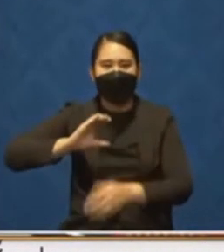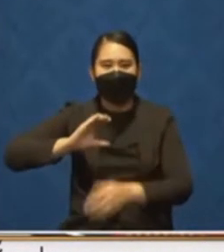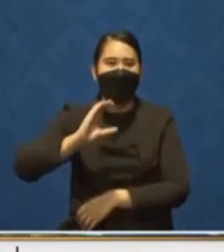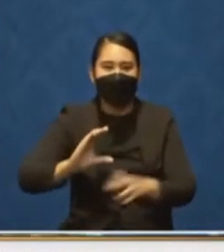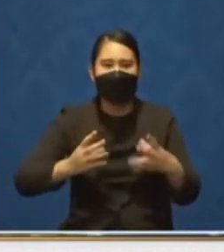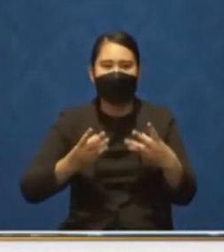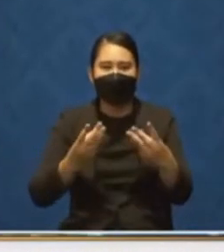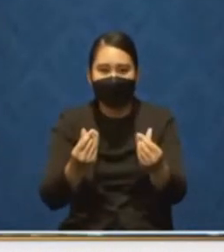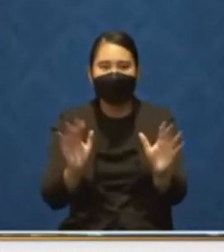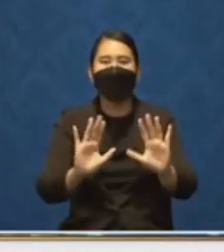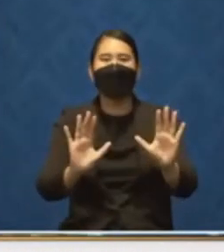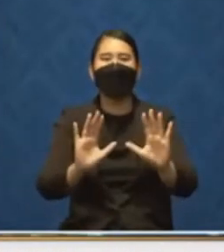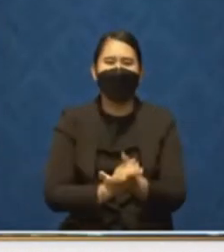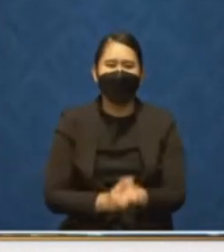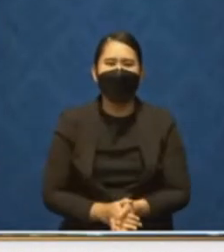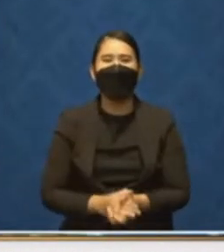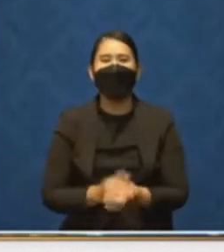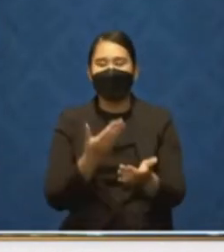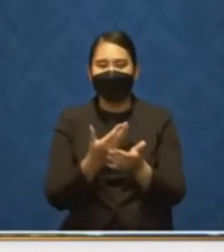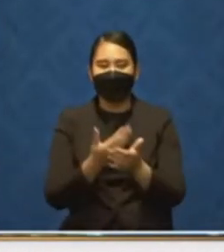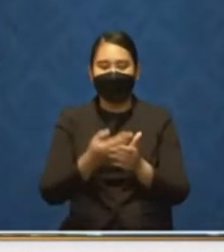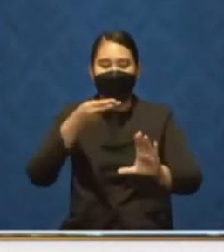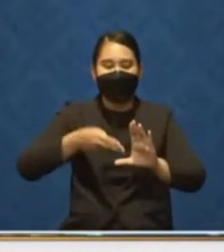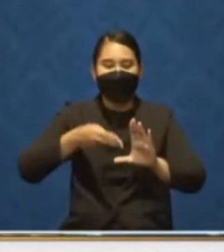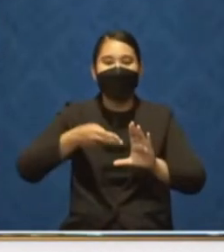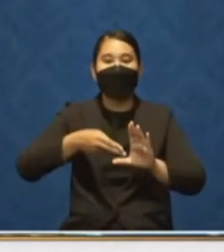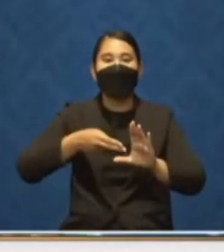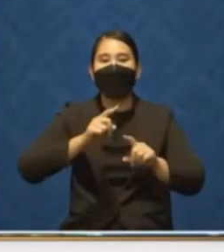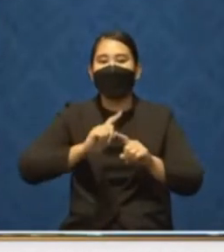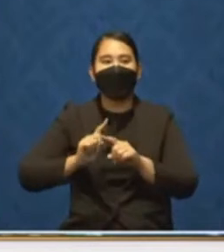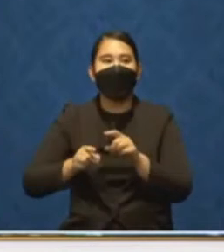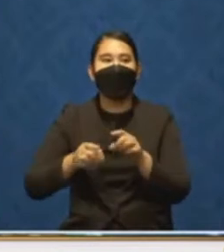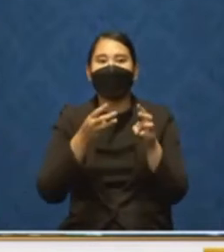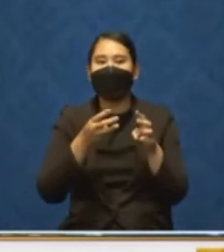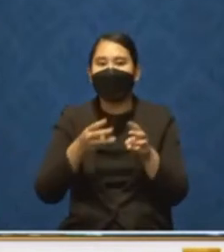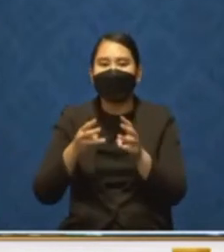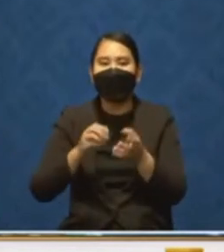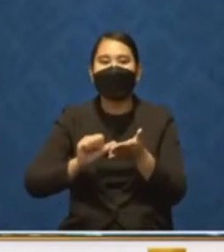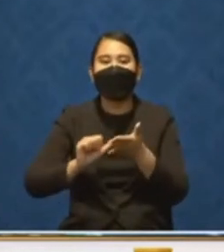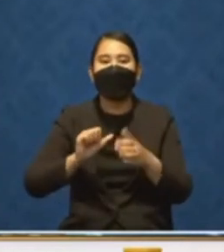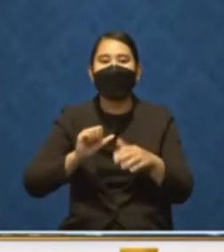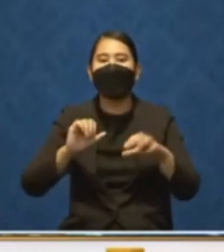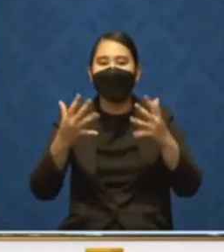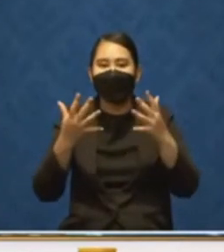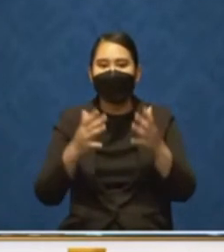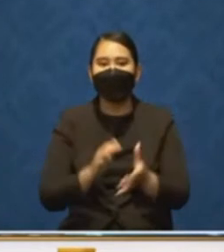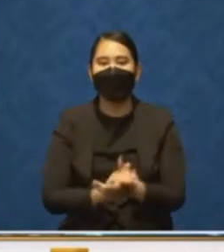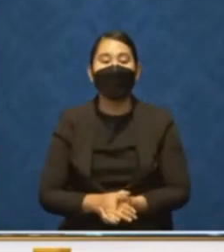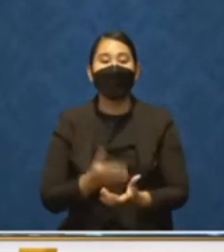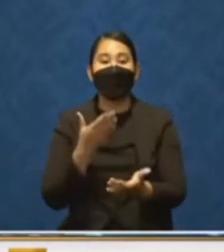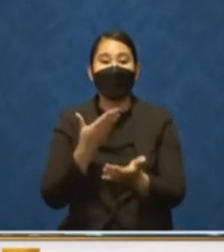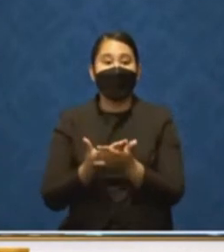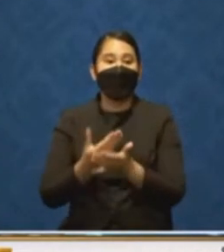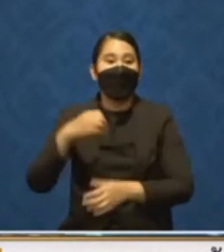ทางออกยังไม่มีคำกับราคาน้ำมันที่ผ่านมาในเรื่องของราคาไฟฟ้าครับ